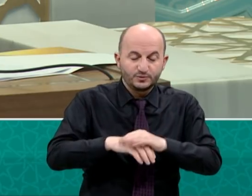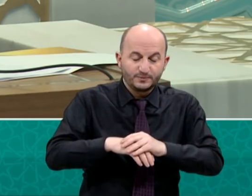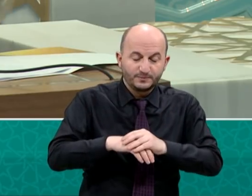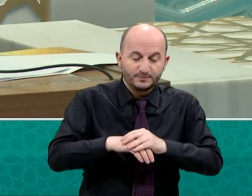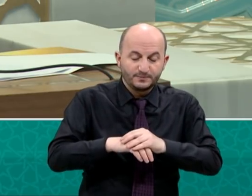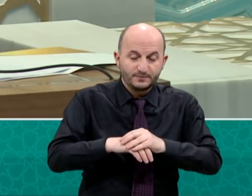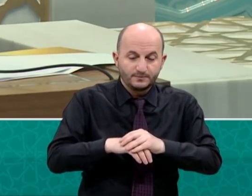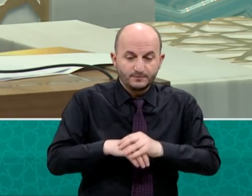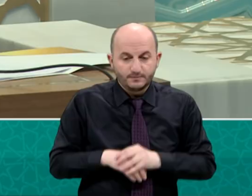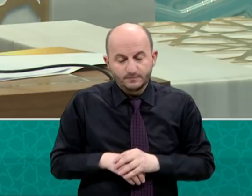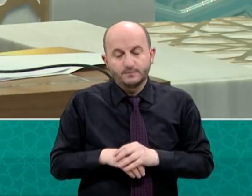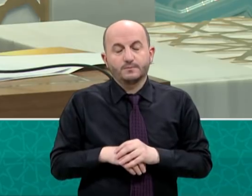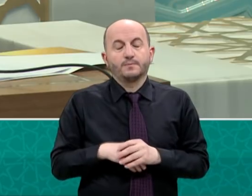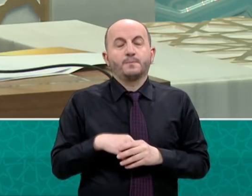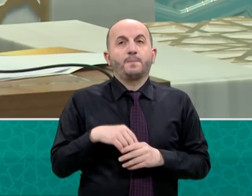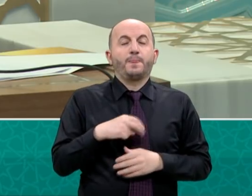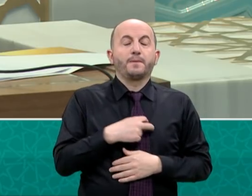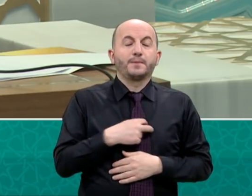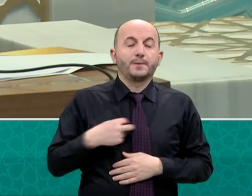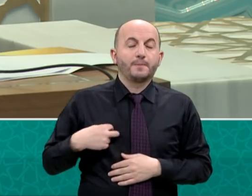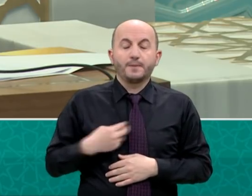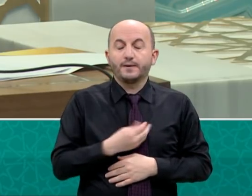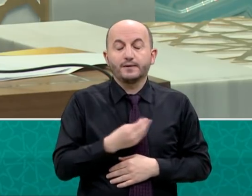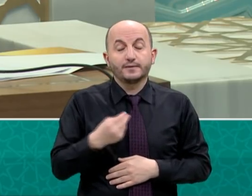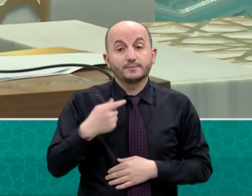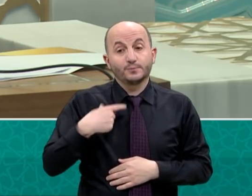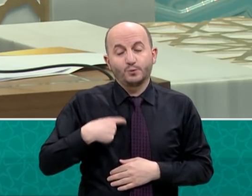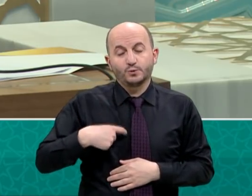Peygamberlerin bir sıfatı olduğunu dikkate aldığımızda,